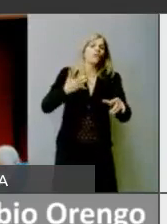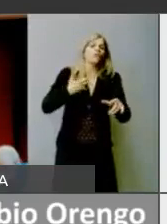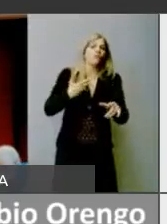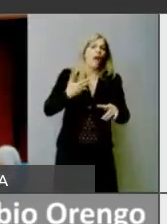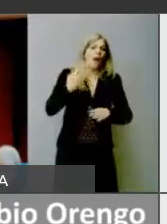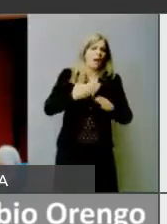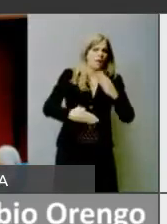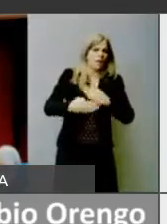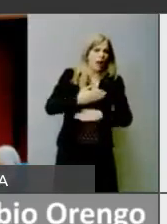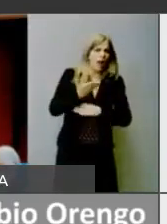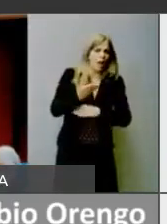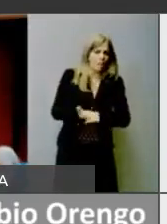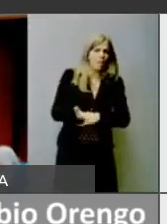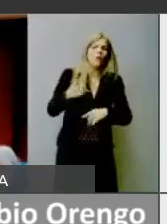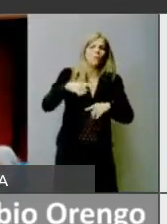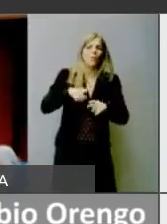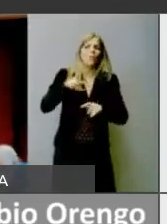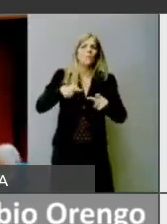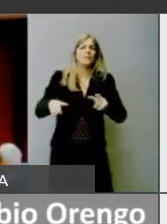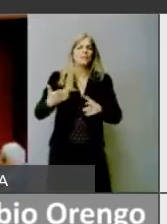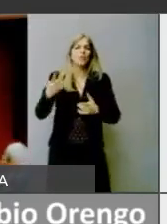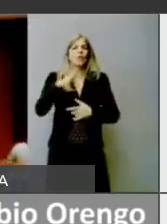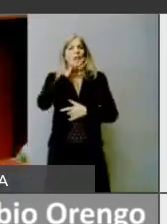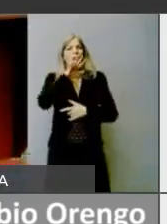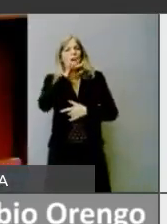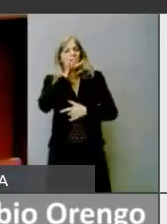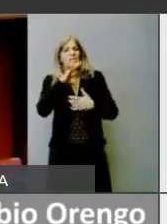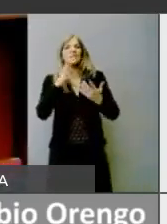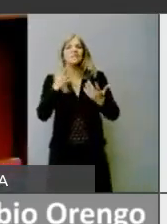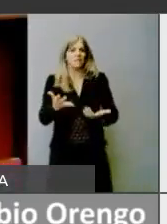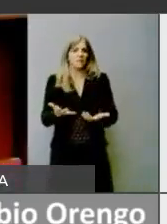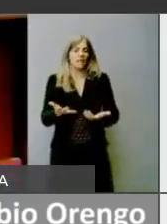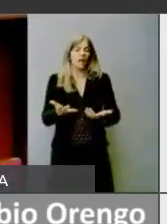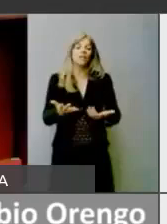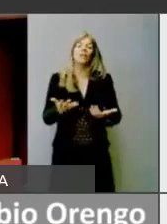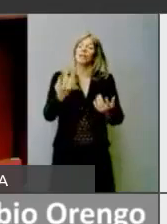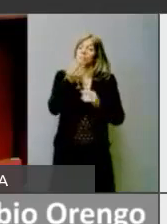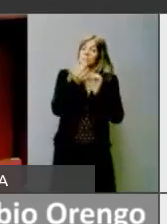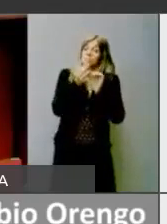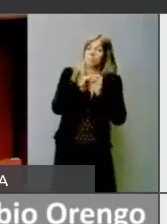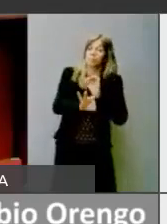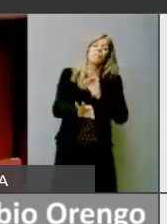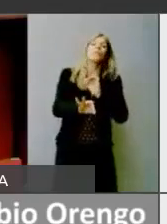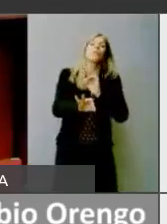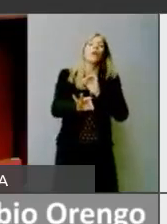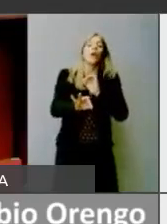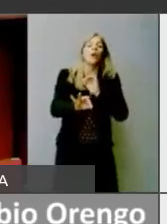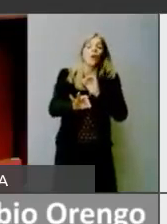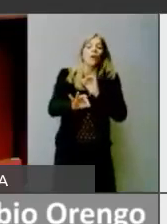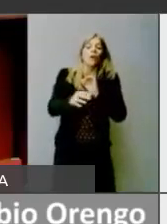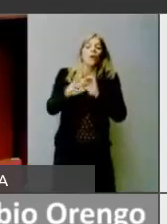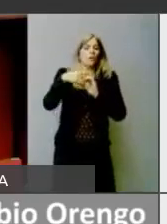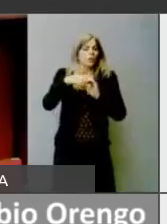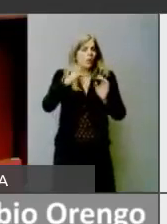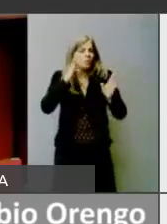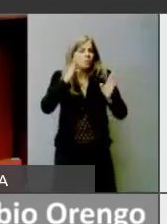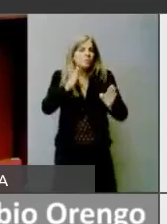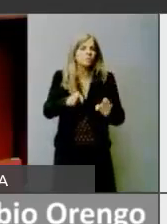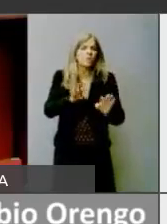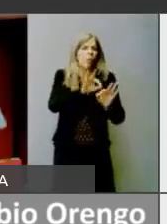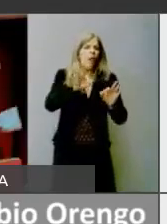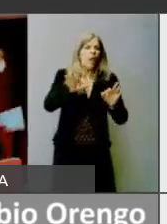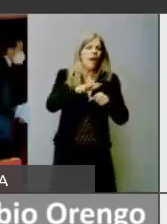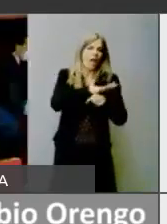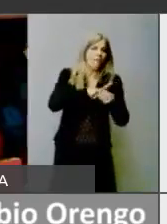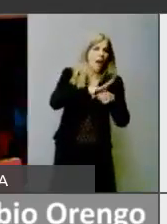ma anche persone anziane. E in particolare ci stiamo occupando di alcune famiglie, di alcune persone che